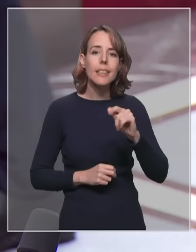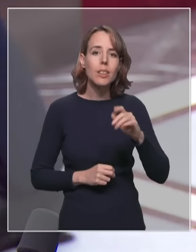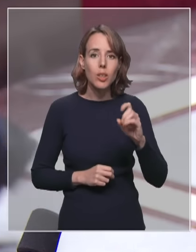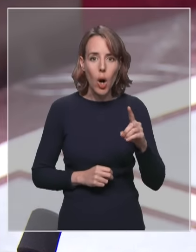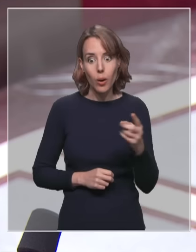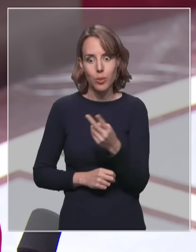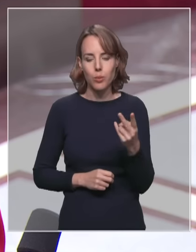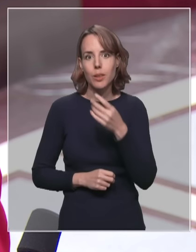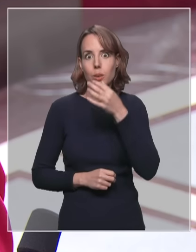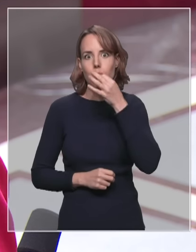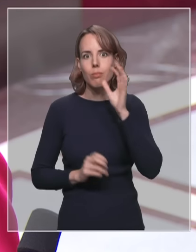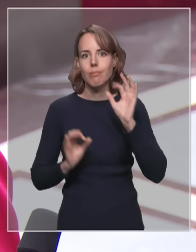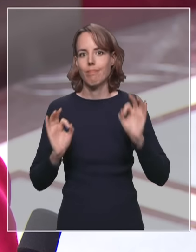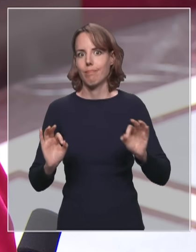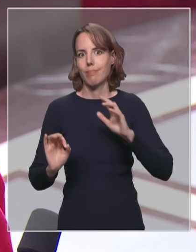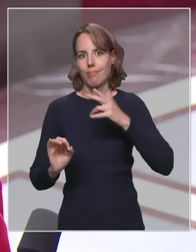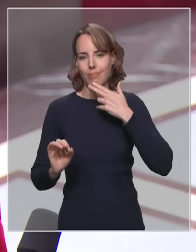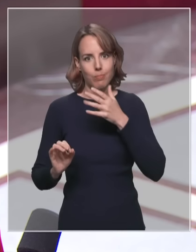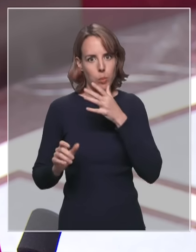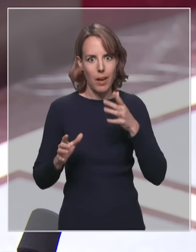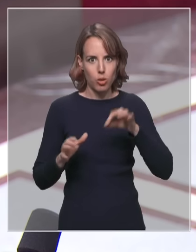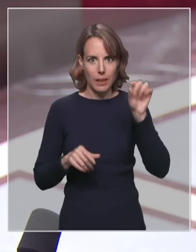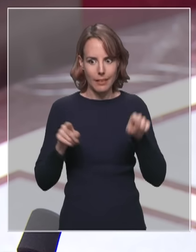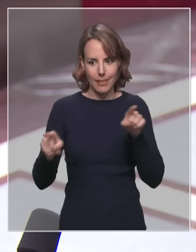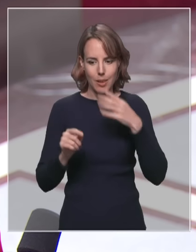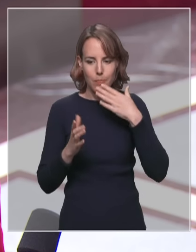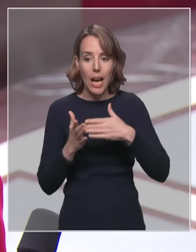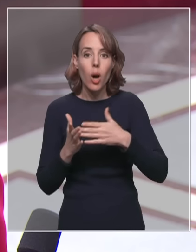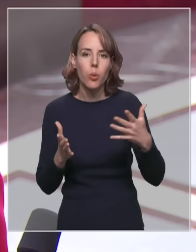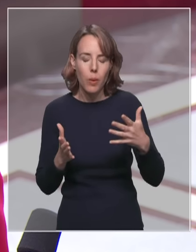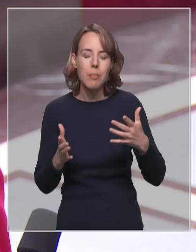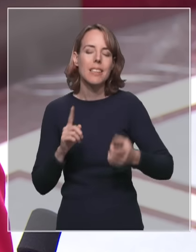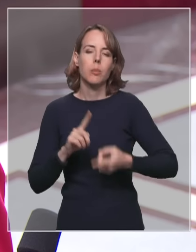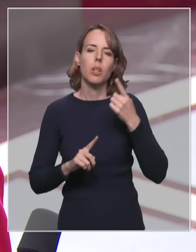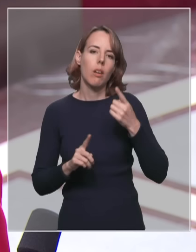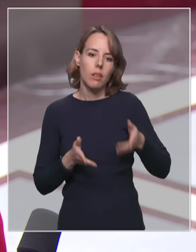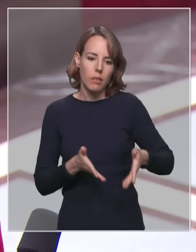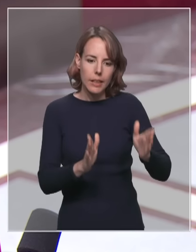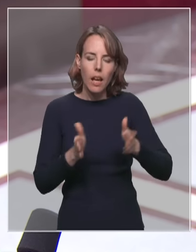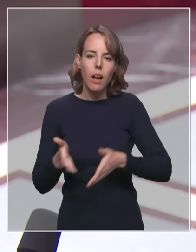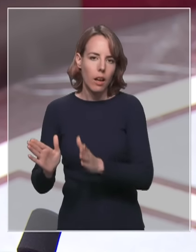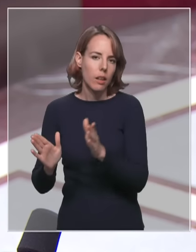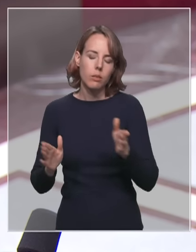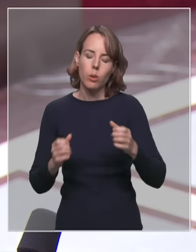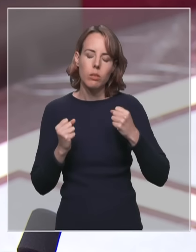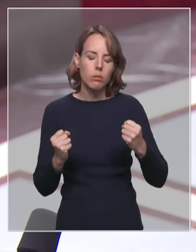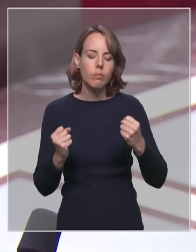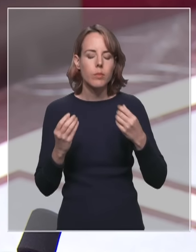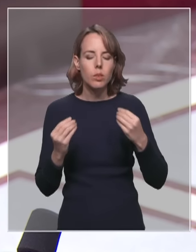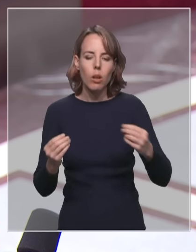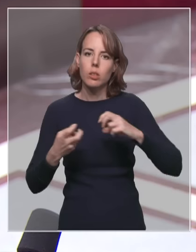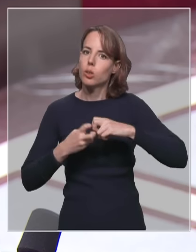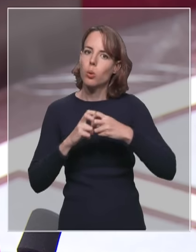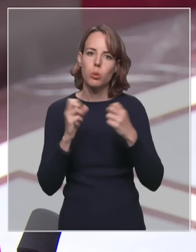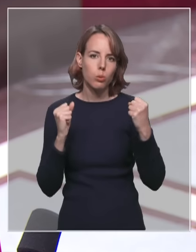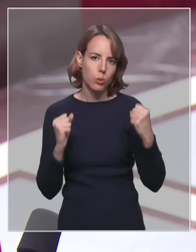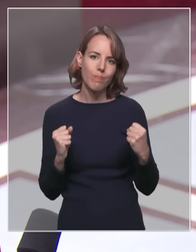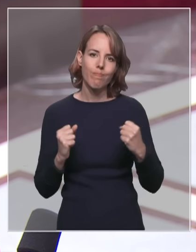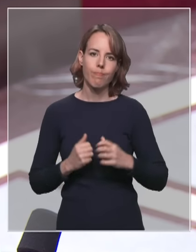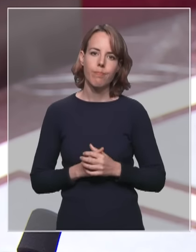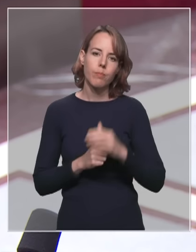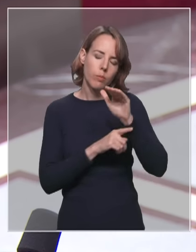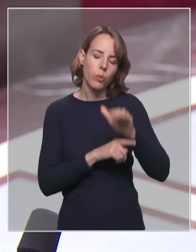sont excellentes l'une et l'autre, mais l'important maintenant c'est de structurer cette filière et donc ce travail